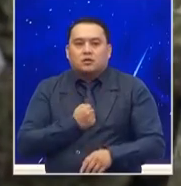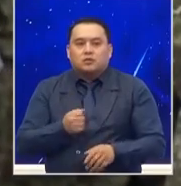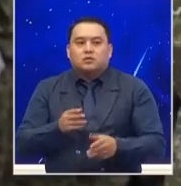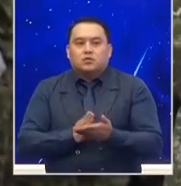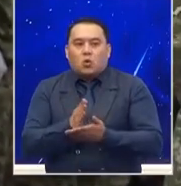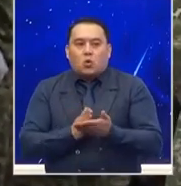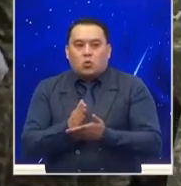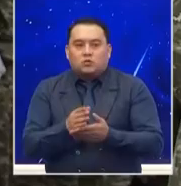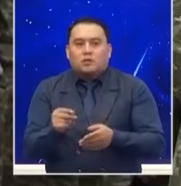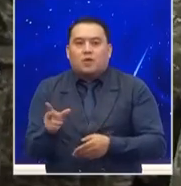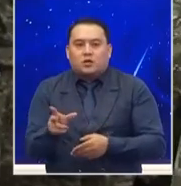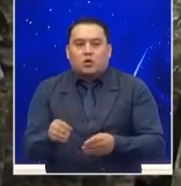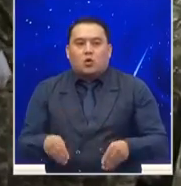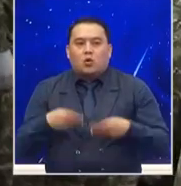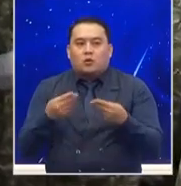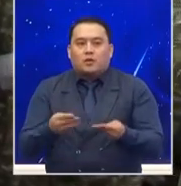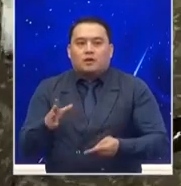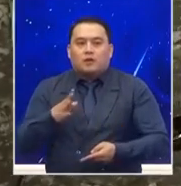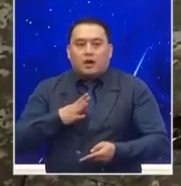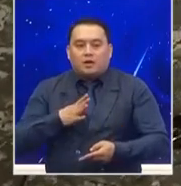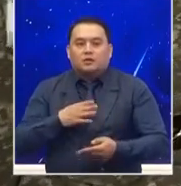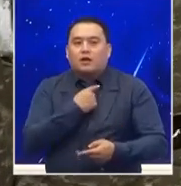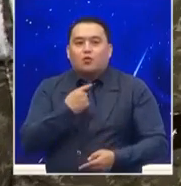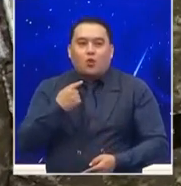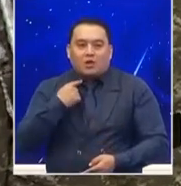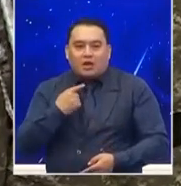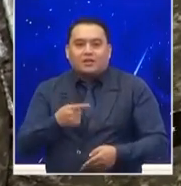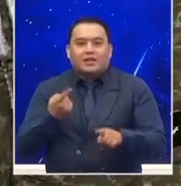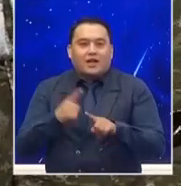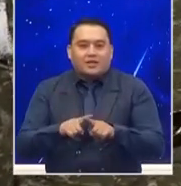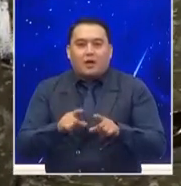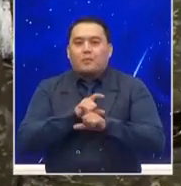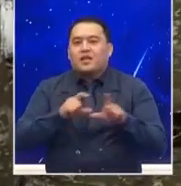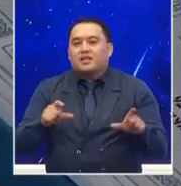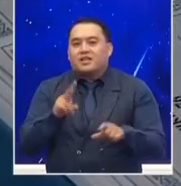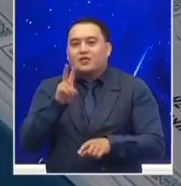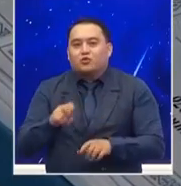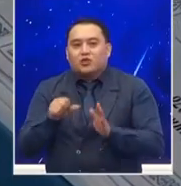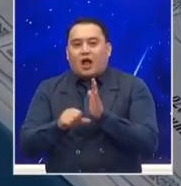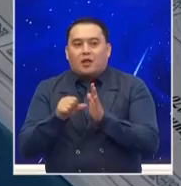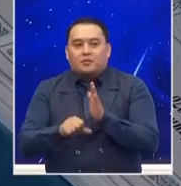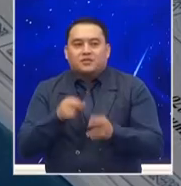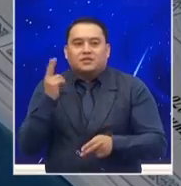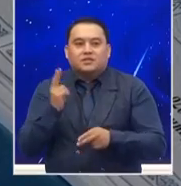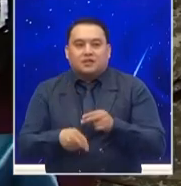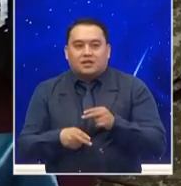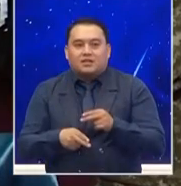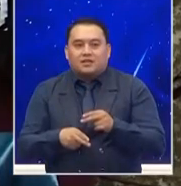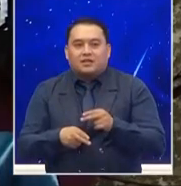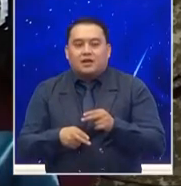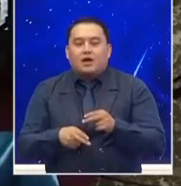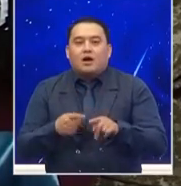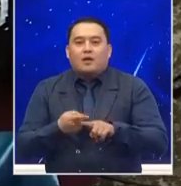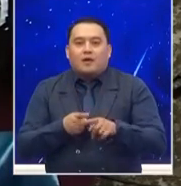Тиісті әскери билеттерін қолдарын алды. Жалпы биыл Талдықорғандағы әскери техникалық мектепте 260 жас тәмамдаған. Олар пулеметші